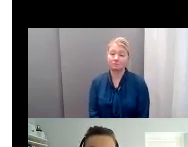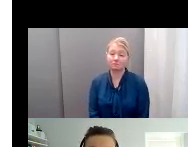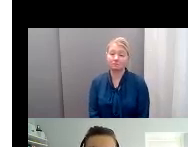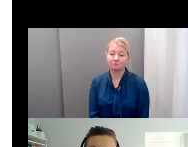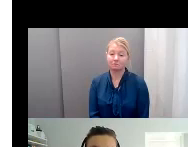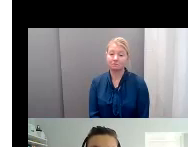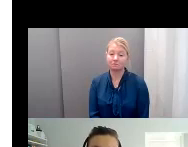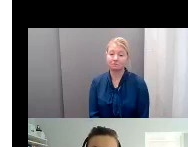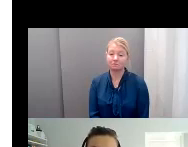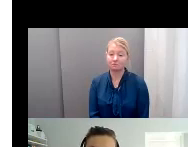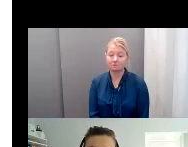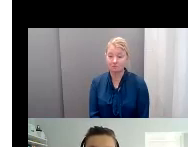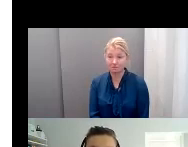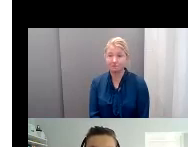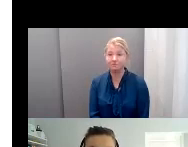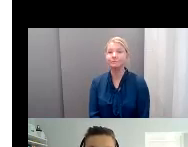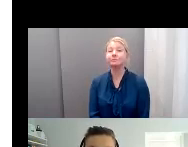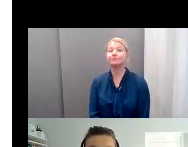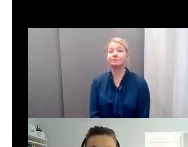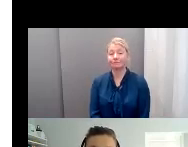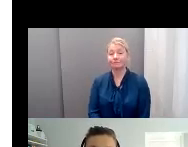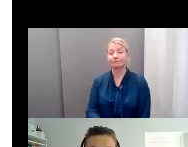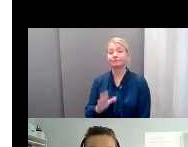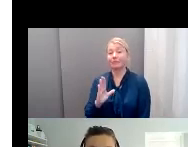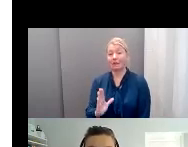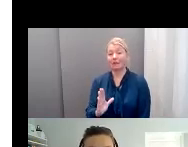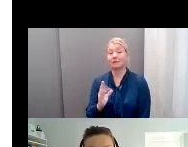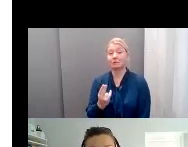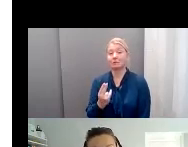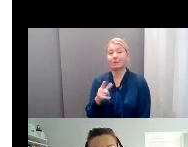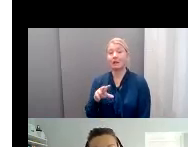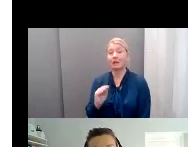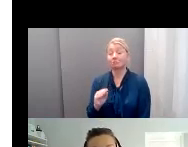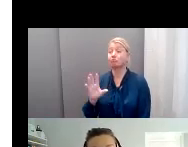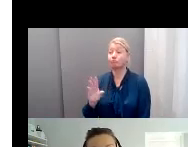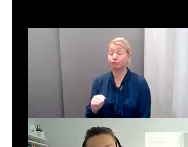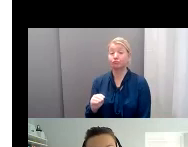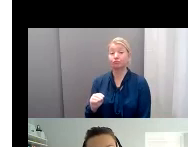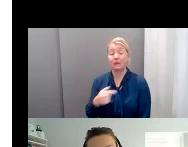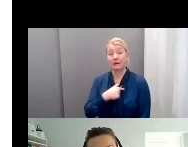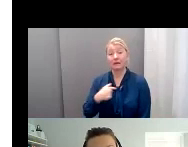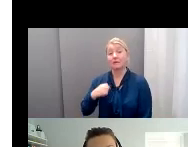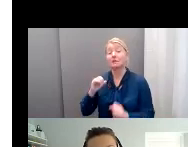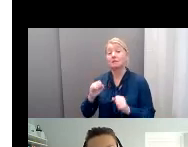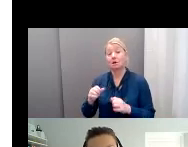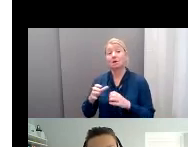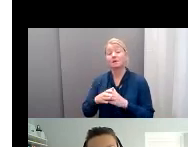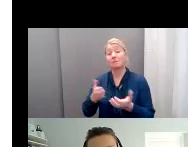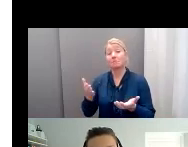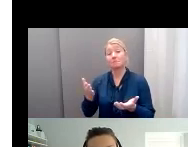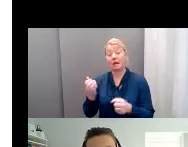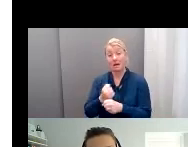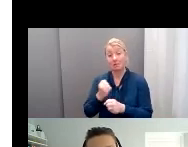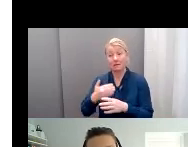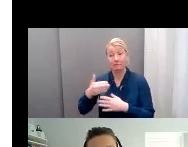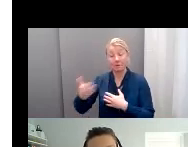Och utifrån våra respektive resultat så kommer vi framöver samarbeta kring att ordna workshops med